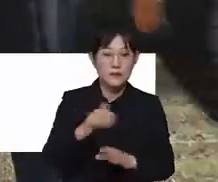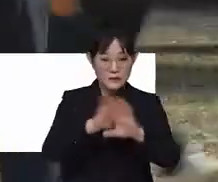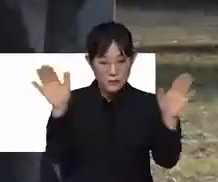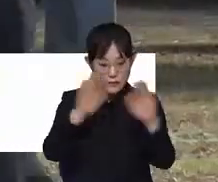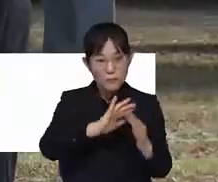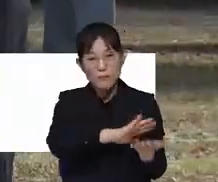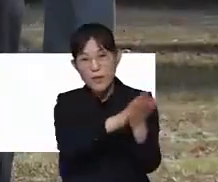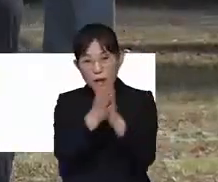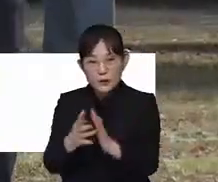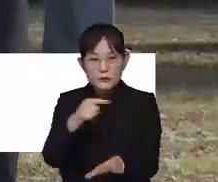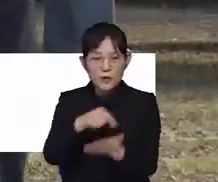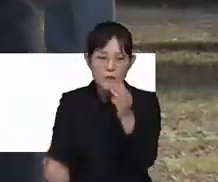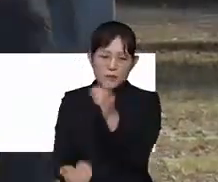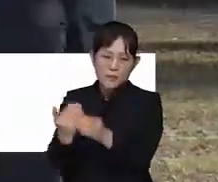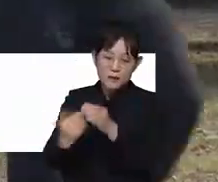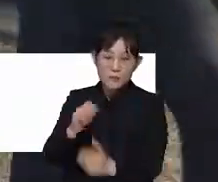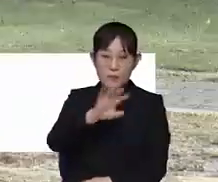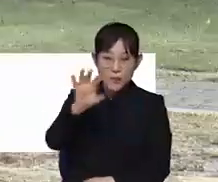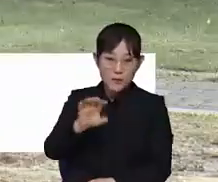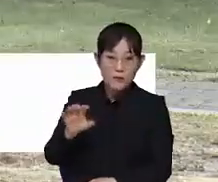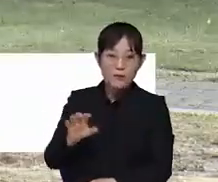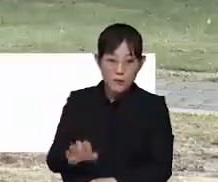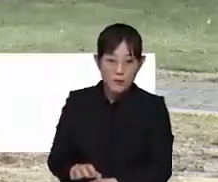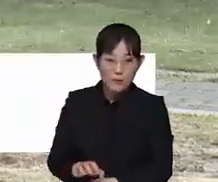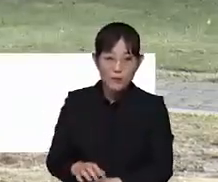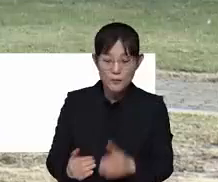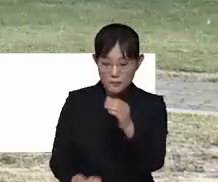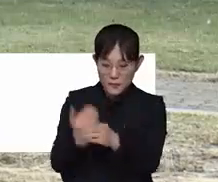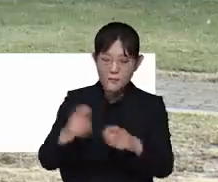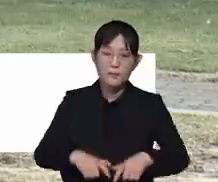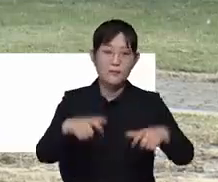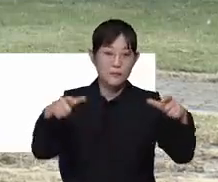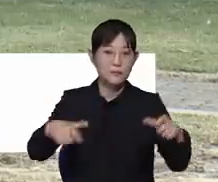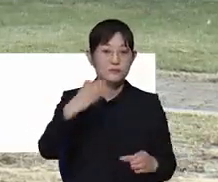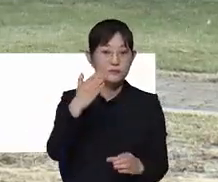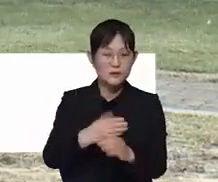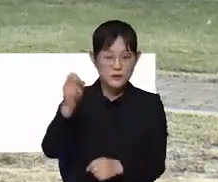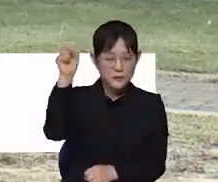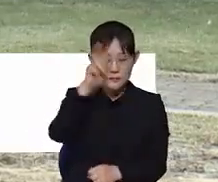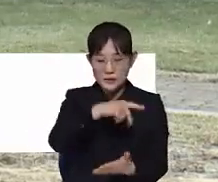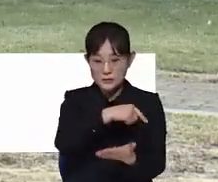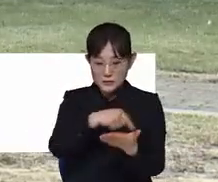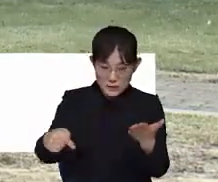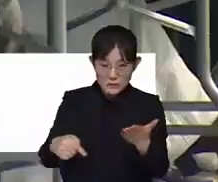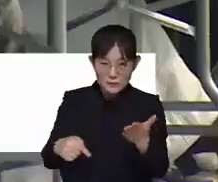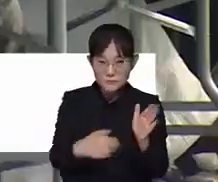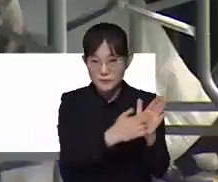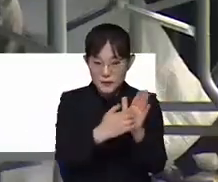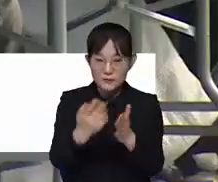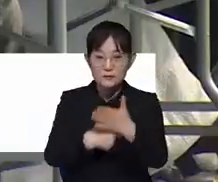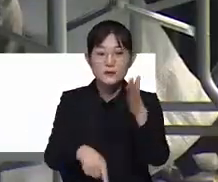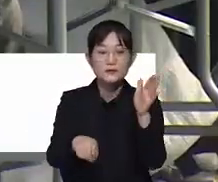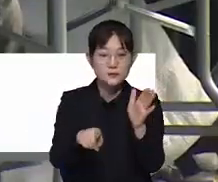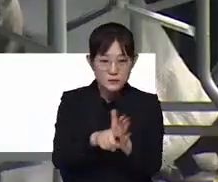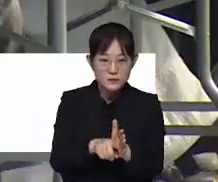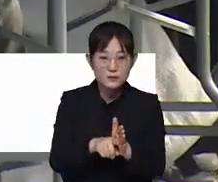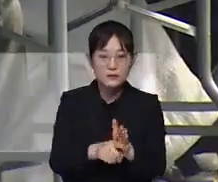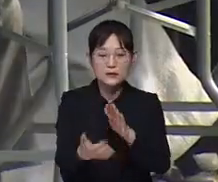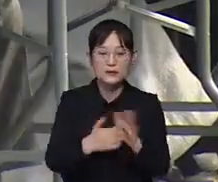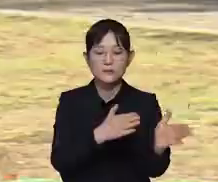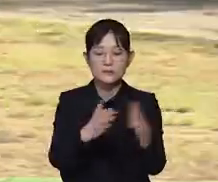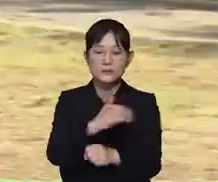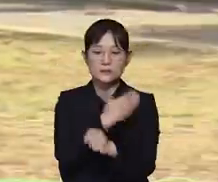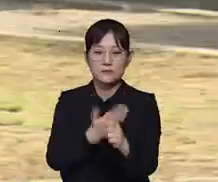기후변화로 재난 빈도가 늘어나고 범위도 넓어지고 있다면서 갑작스런 재난에 대비해 평상시 재난 예방과 대비